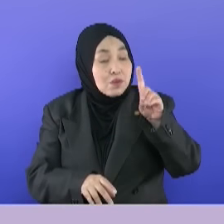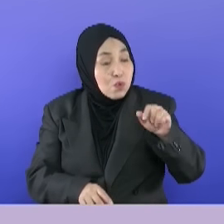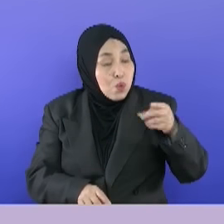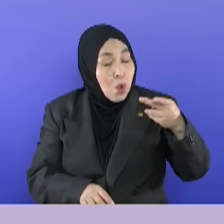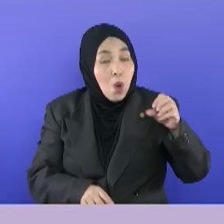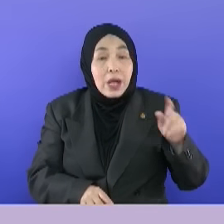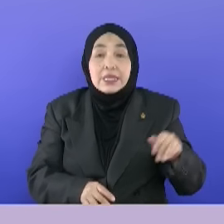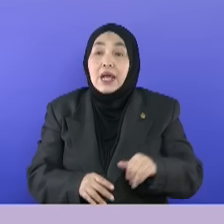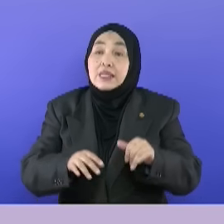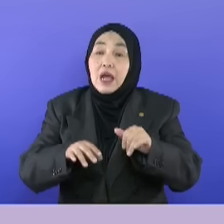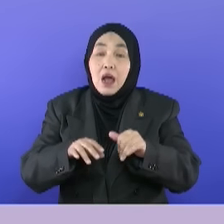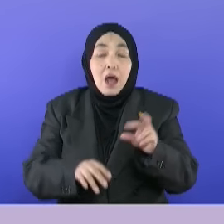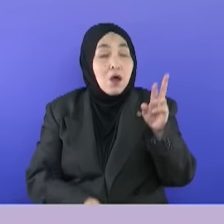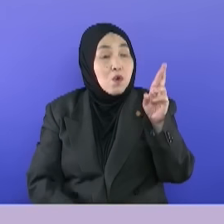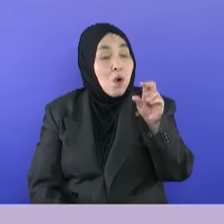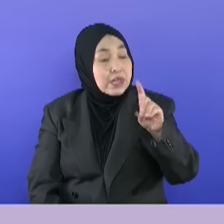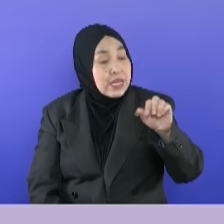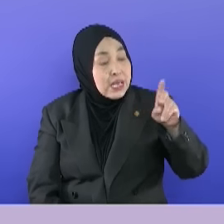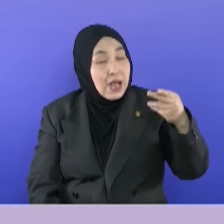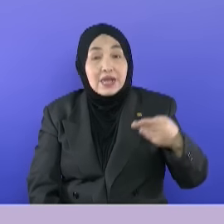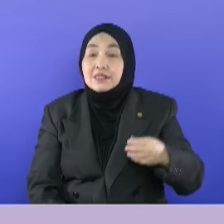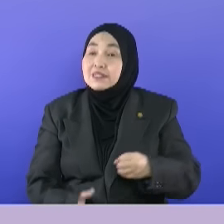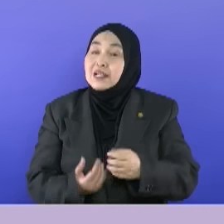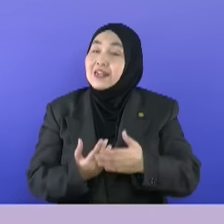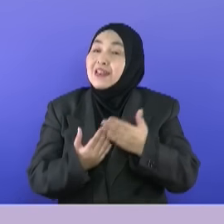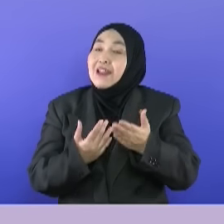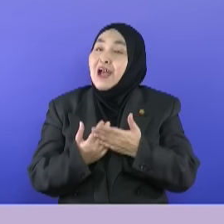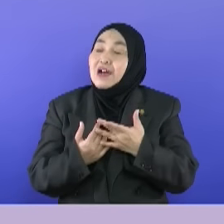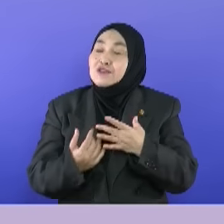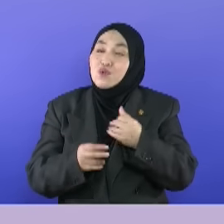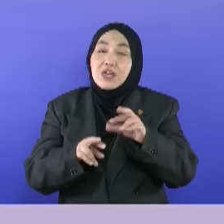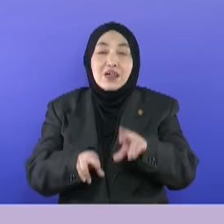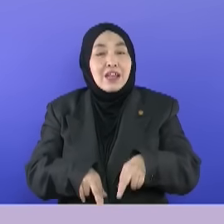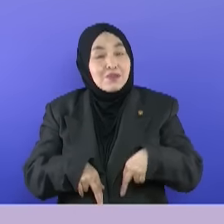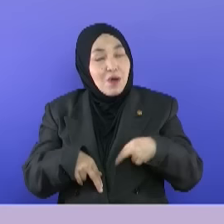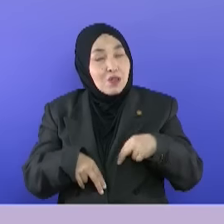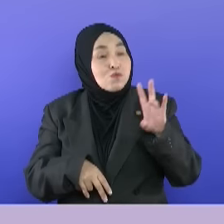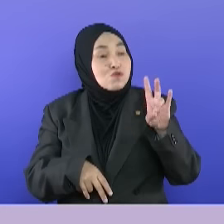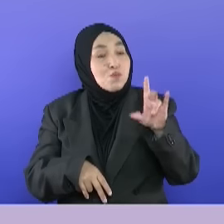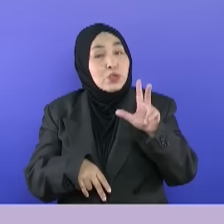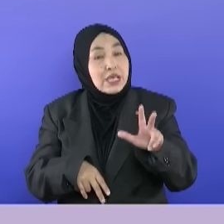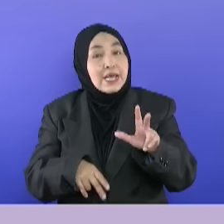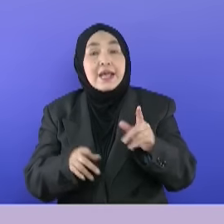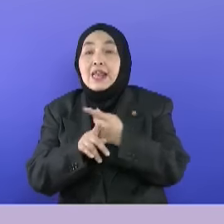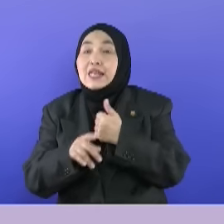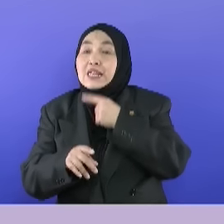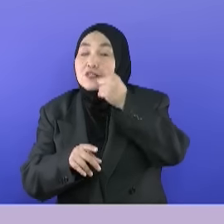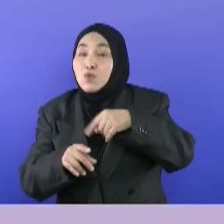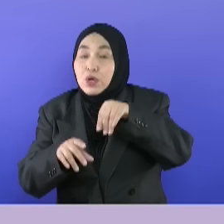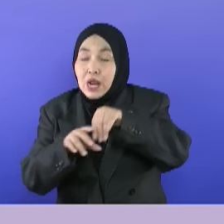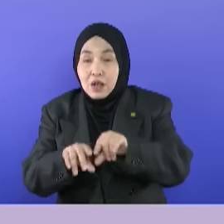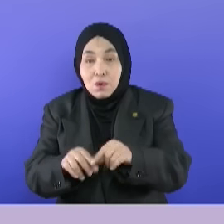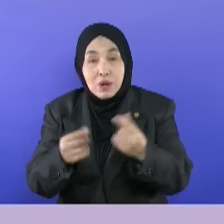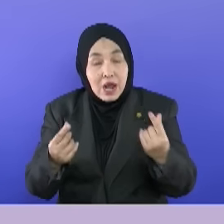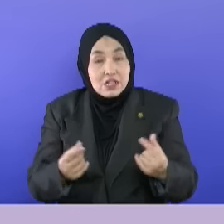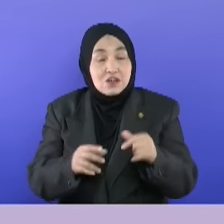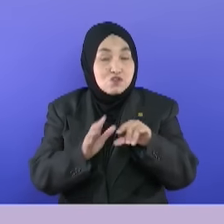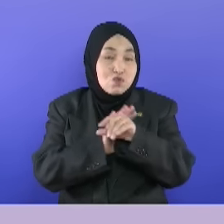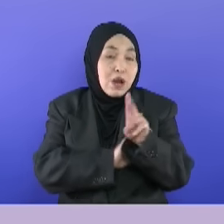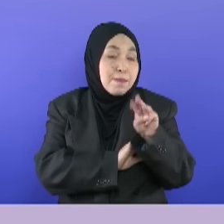ataupun kata akarnya radiah, senang, suka, reda. 73 kali disebut dalam al-Quran surah an-Nisa, dalam surah